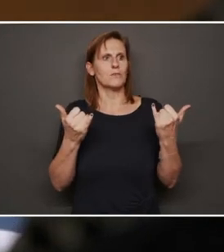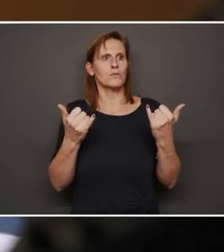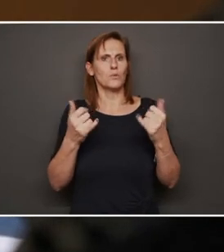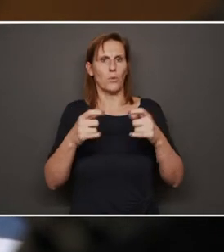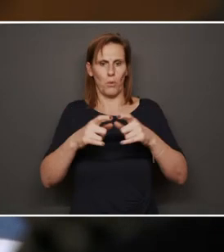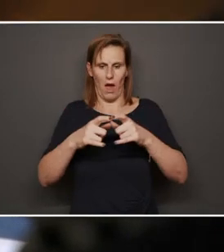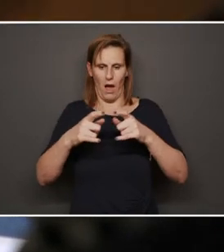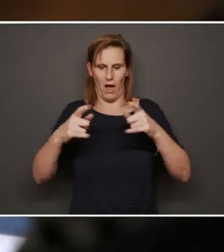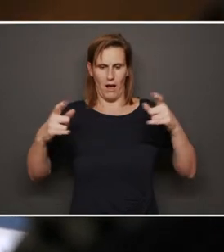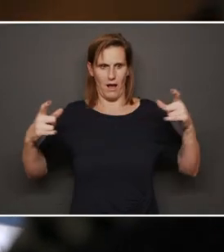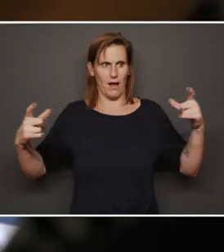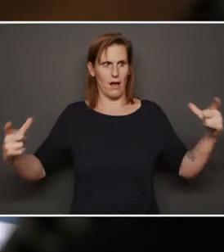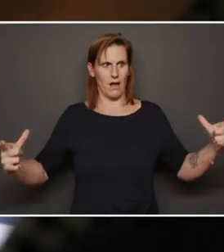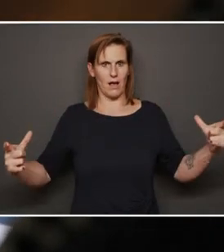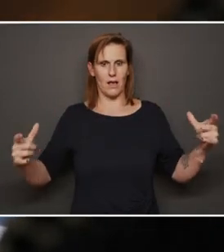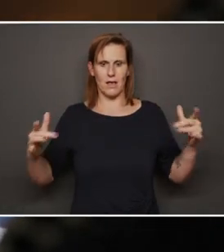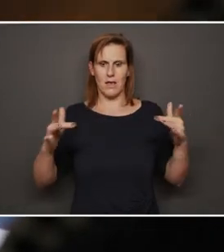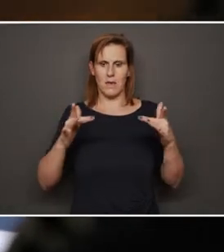Brett. Da ist in der Mitte